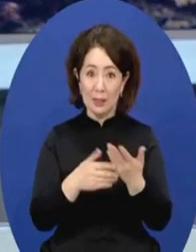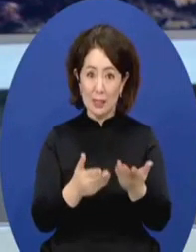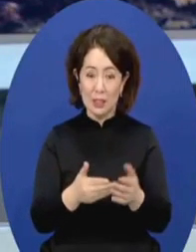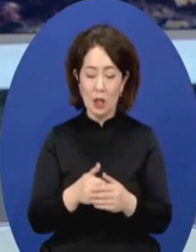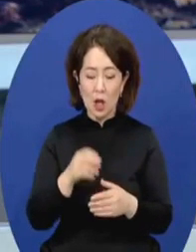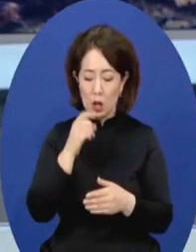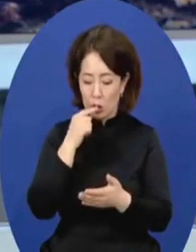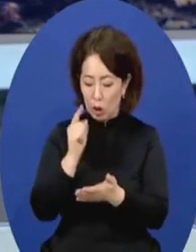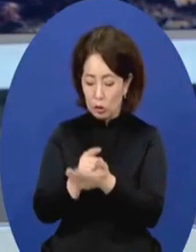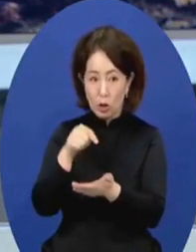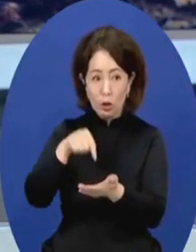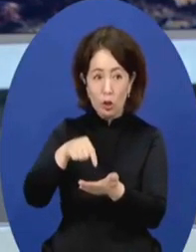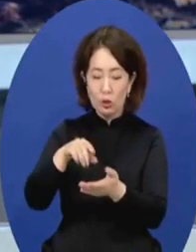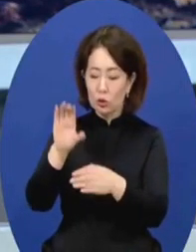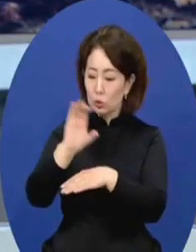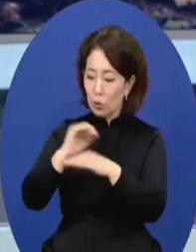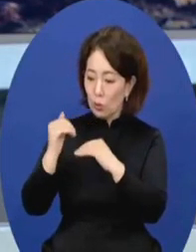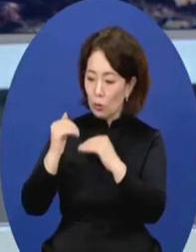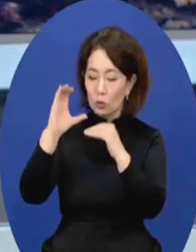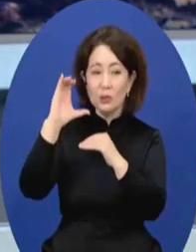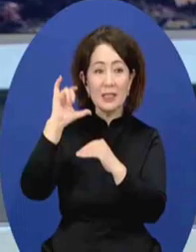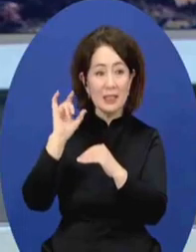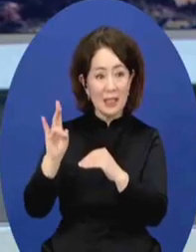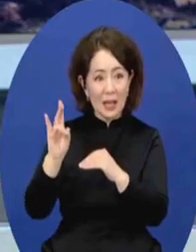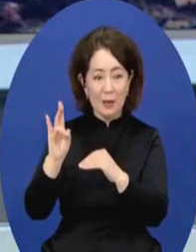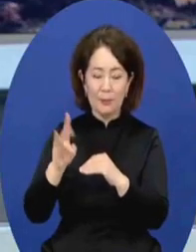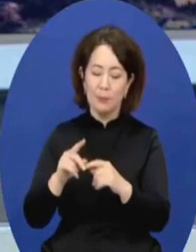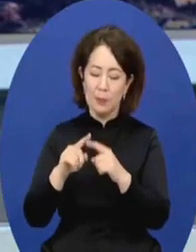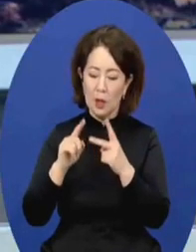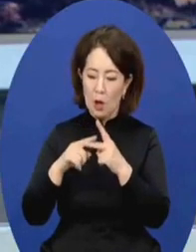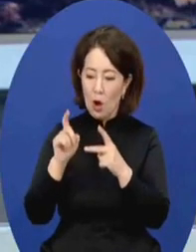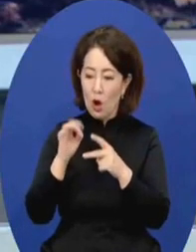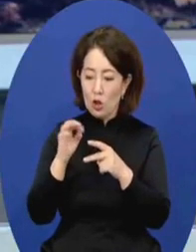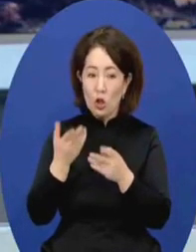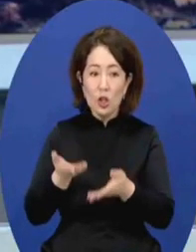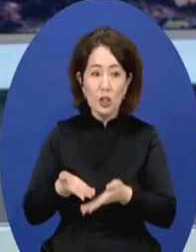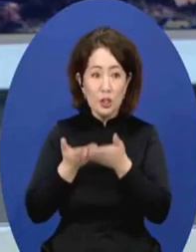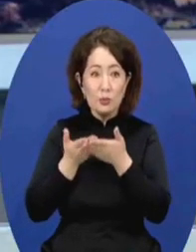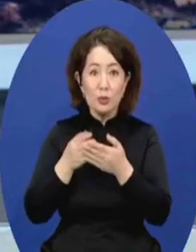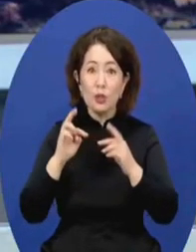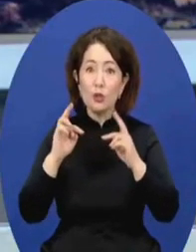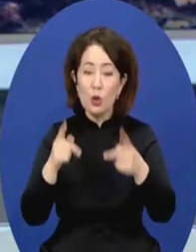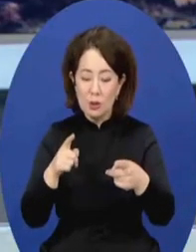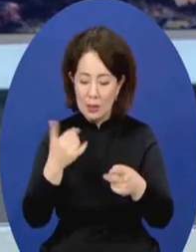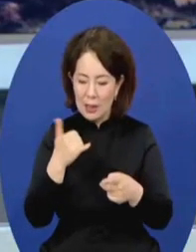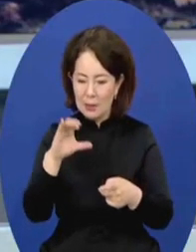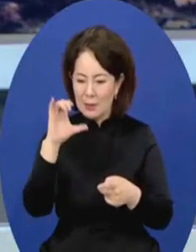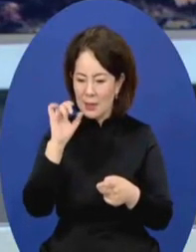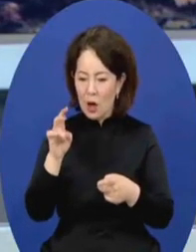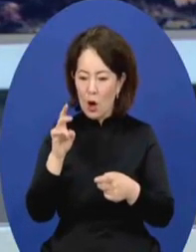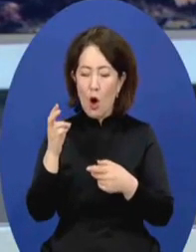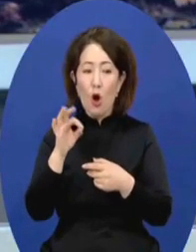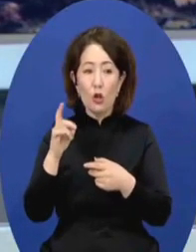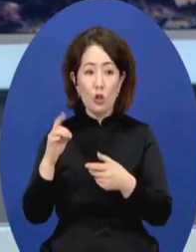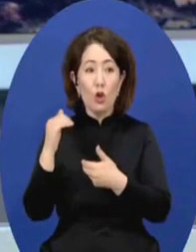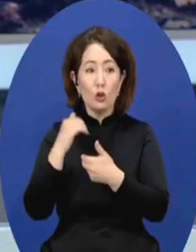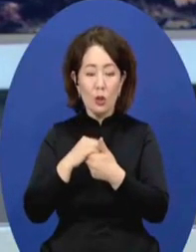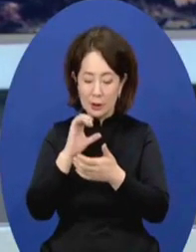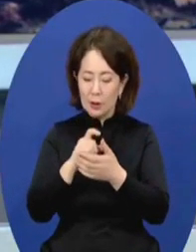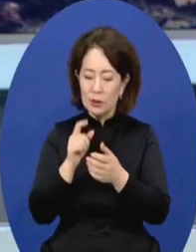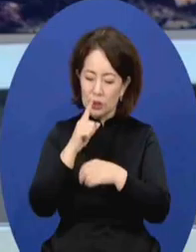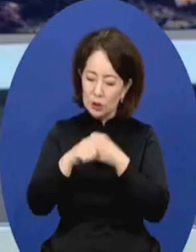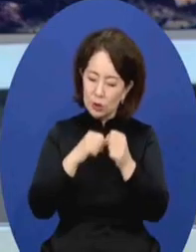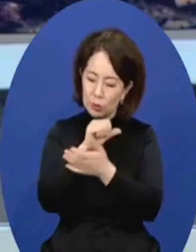юм а. Тогтоолд сум хөгжүүлэх санг хоршоог дэмжих чиглэлээр өөрчлөх, зарим сангаас хоршоонд олгох санхүүжилтийг жил бүрийн улсын